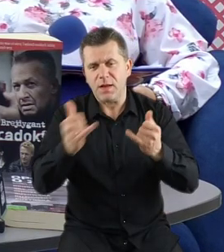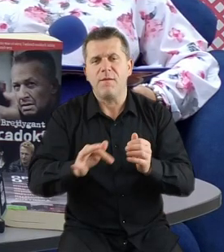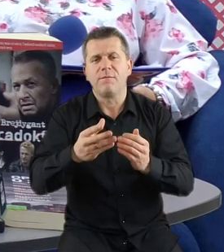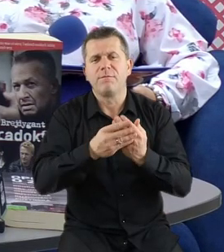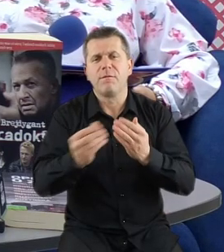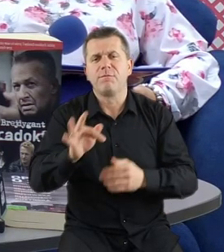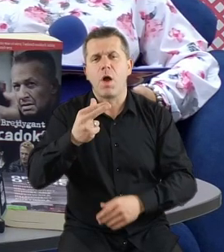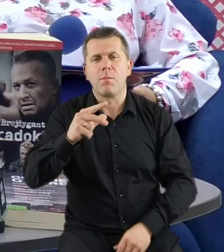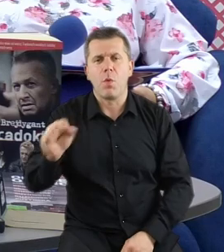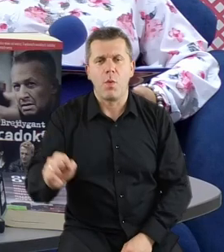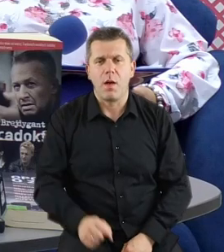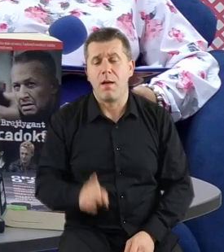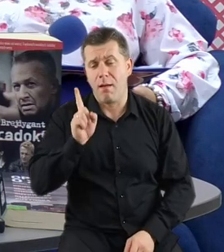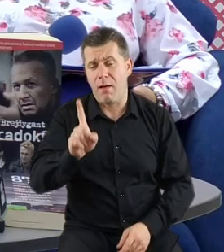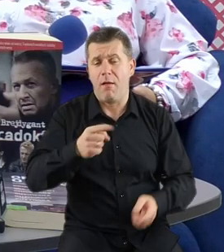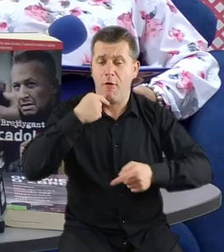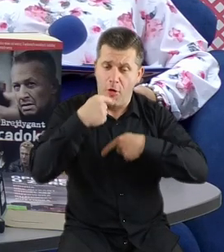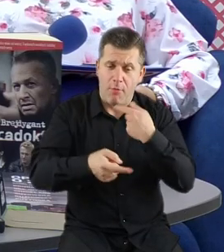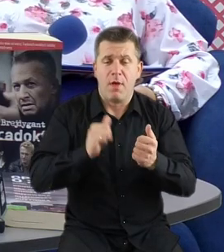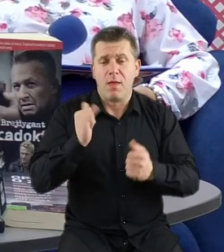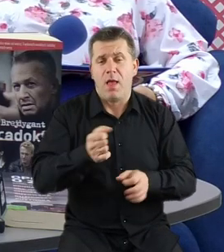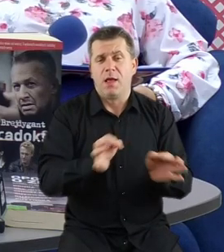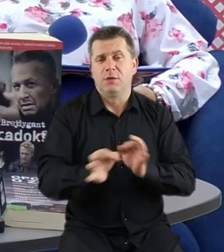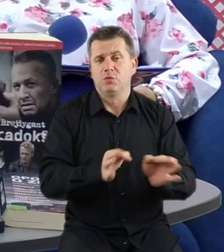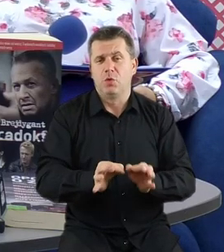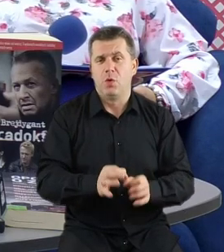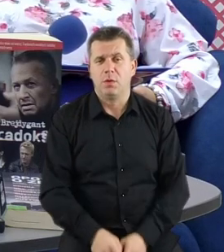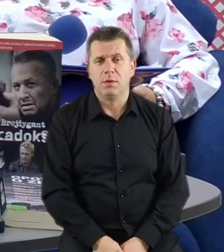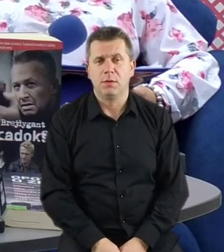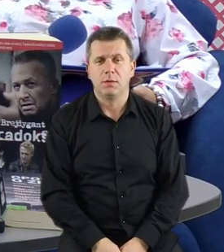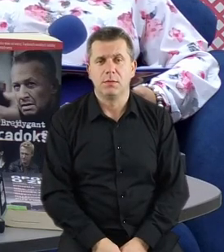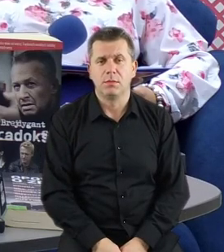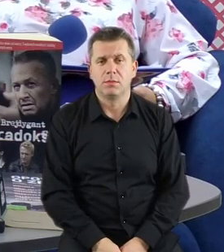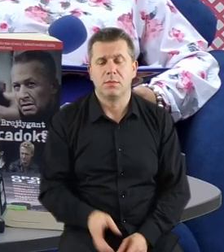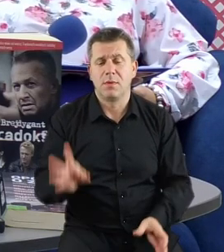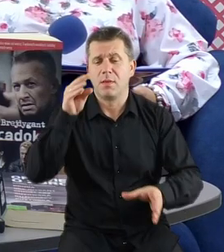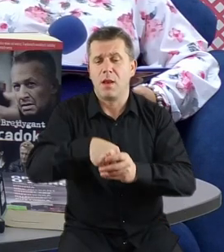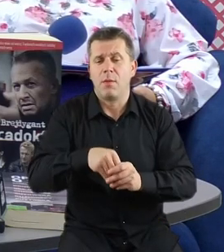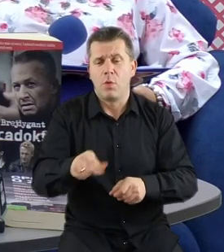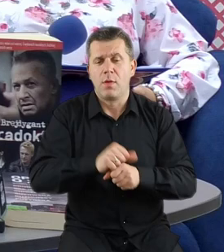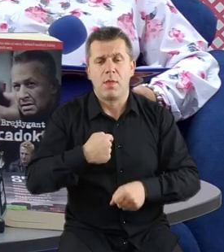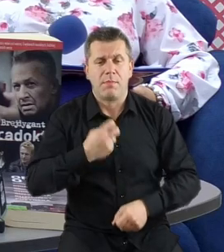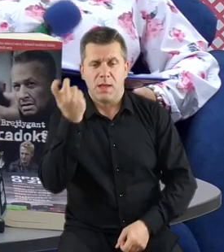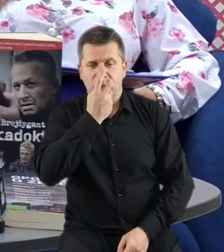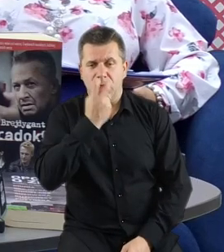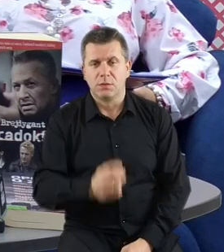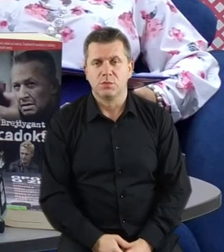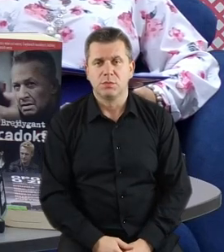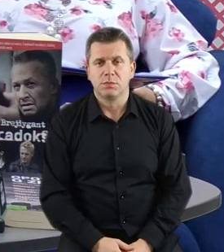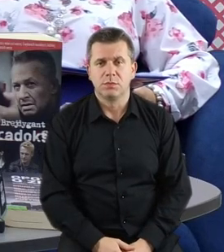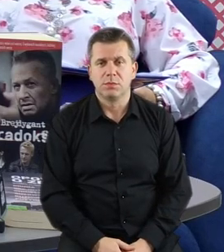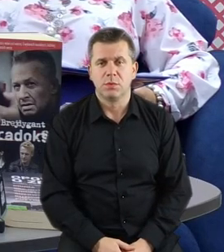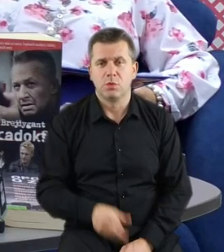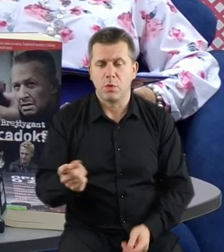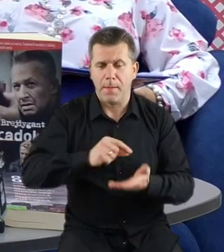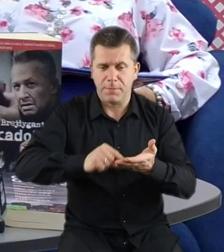ale opowiadamy historię. No, to jest najbardziej w tym dla mnie interesujące. Ale jednak